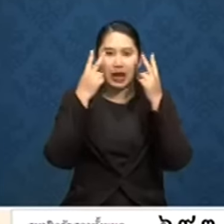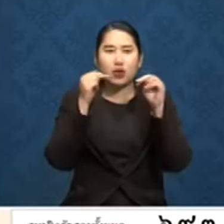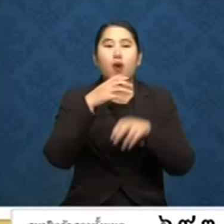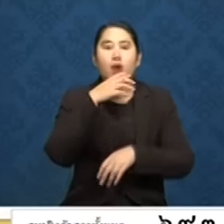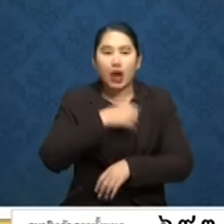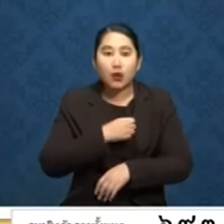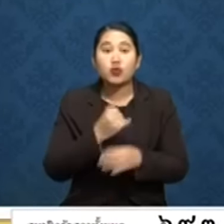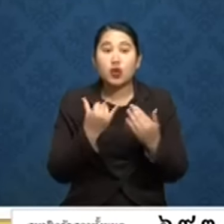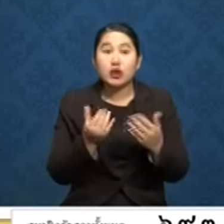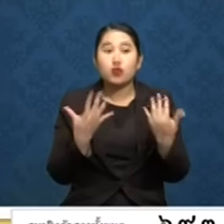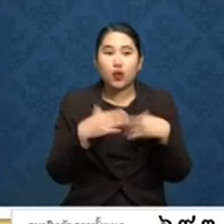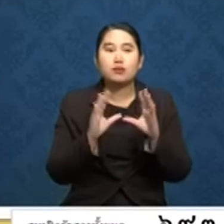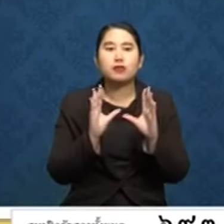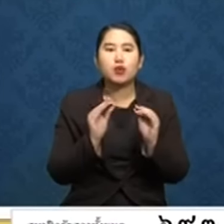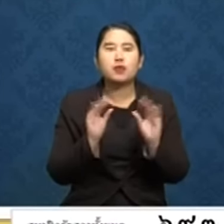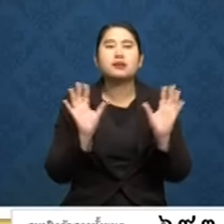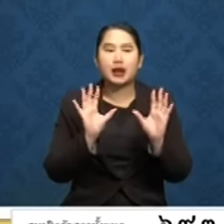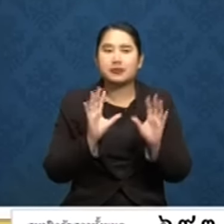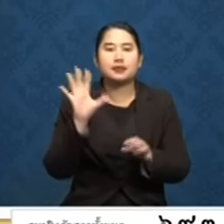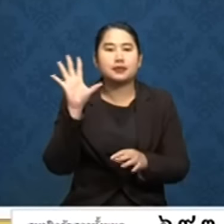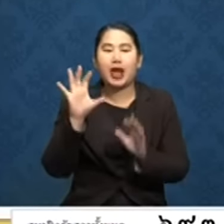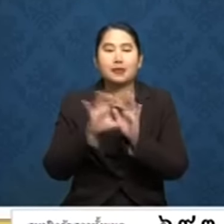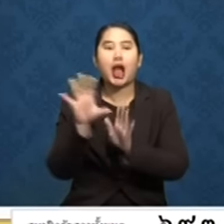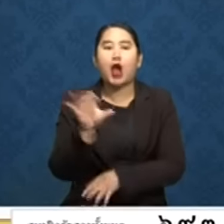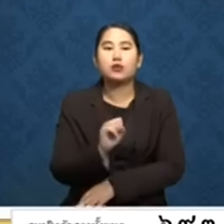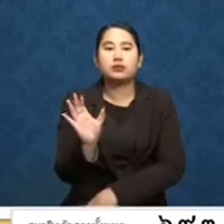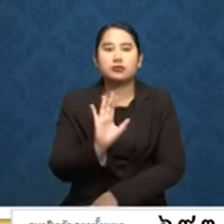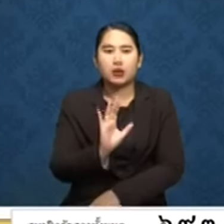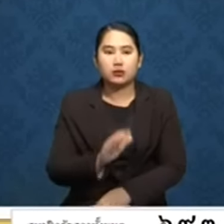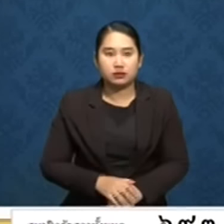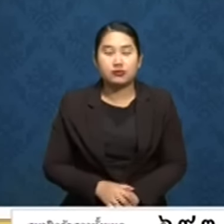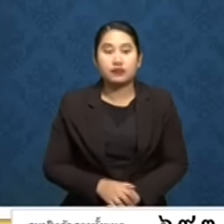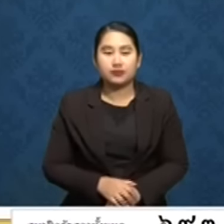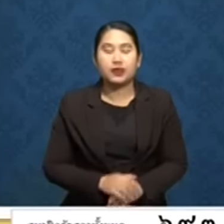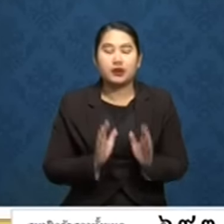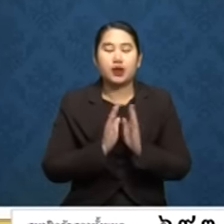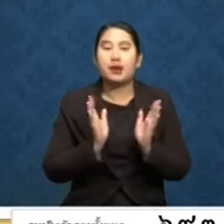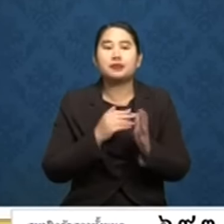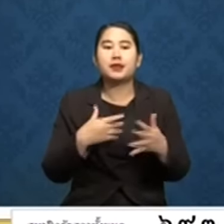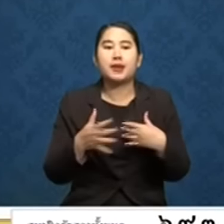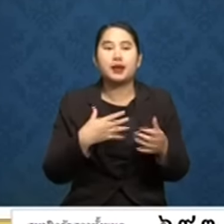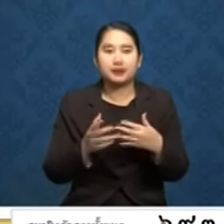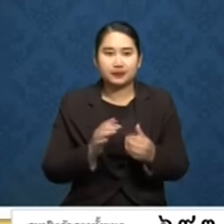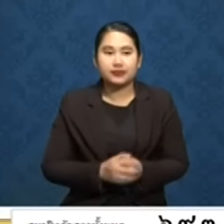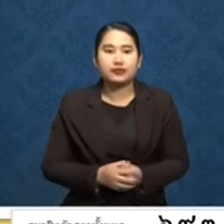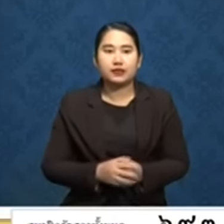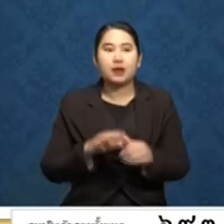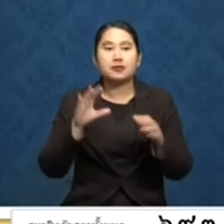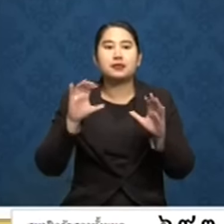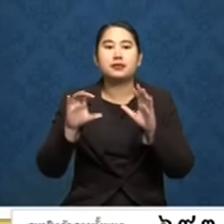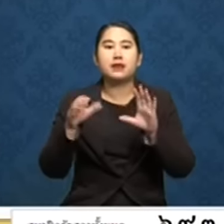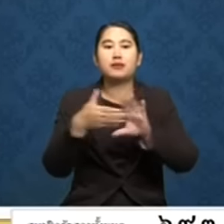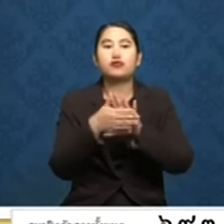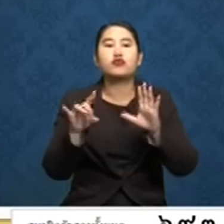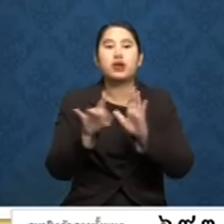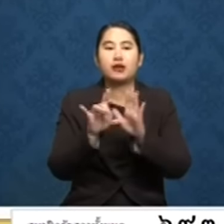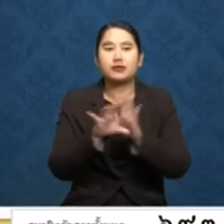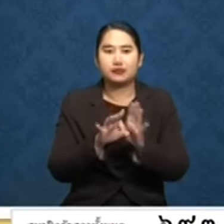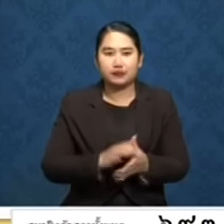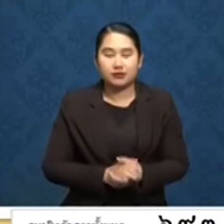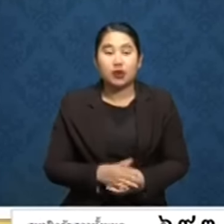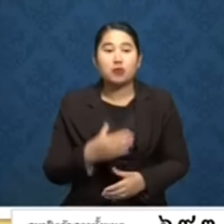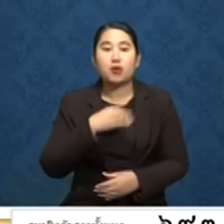ได้อยู่ในนี้ในที่นี ้ ไม่ควรจะมีภาพนี้ไม่ควรจะมีนะครับ ครับขอบคุณครับไม่เป็นไรครับไปสไลด์สุดท้ายเลยครับไม่ต้องเอาภาพนั้นก็ได้ครับ ผม